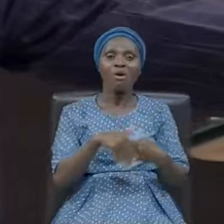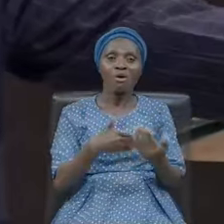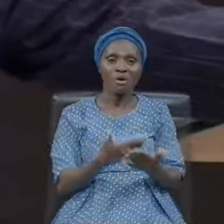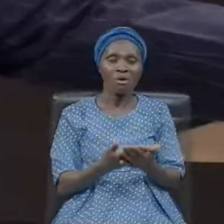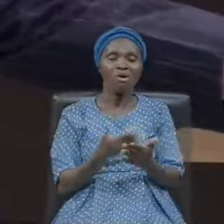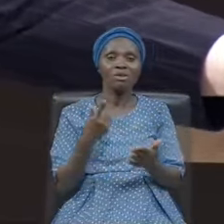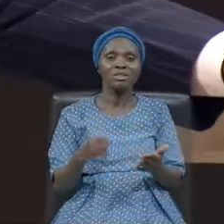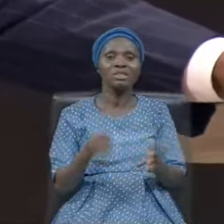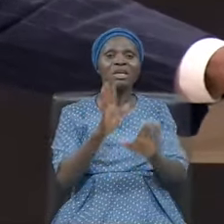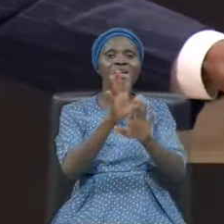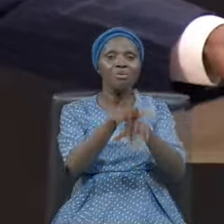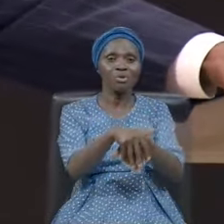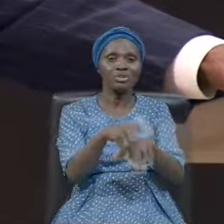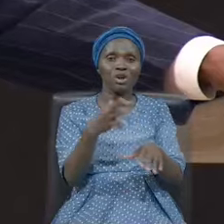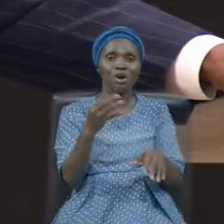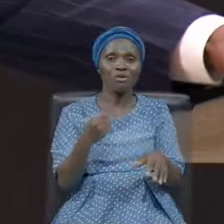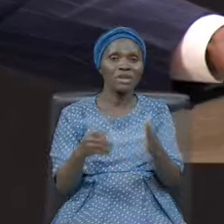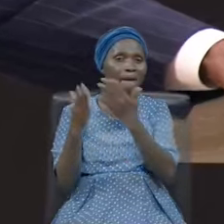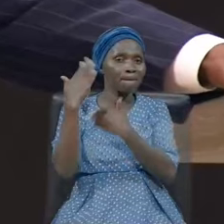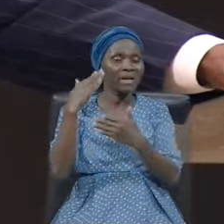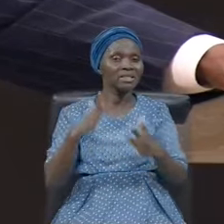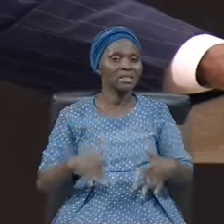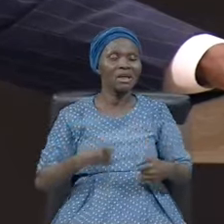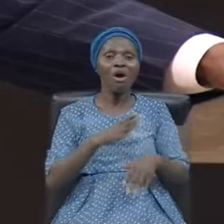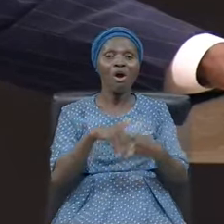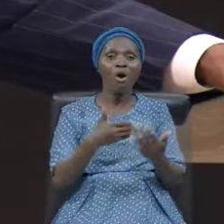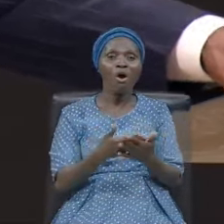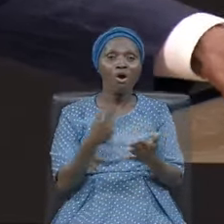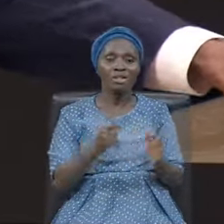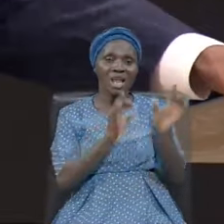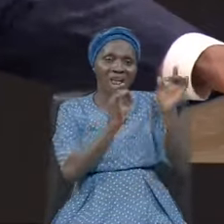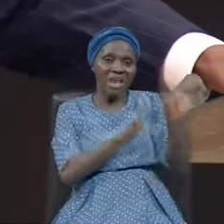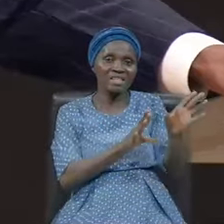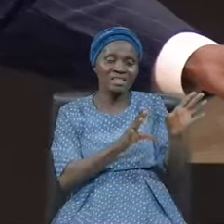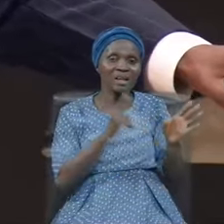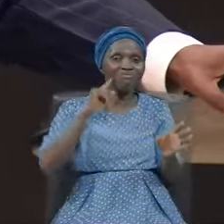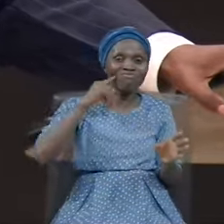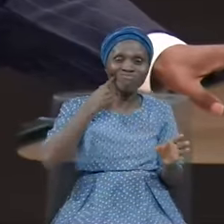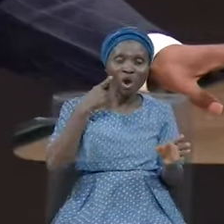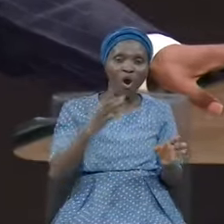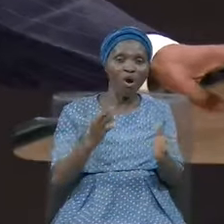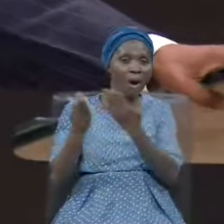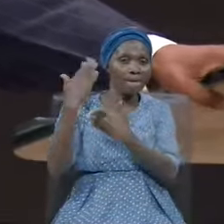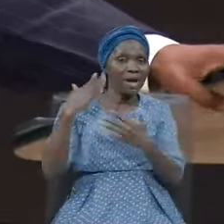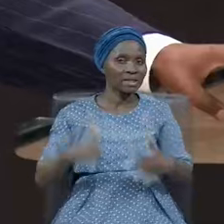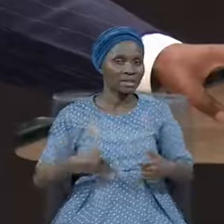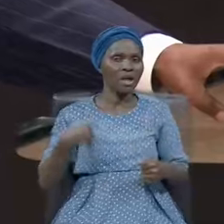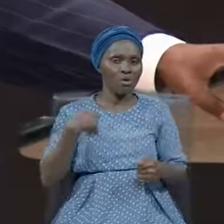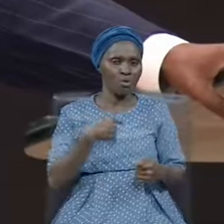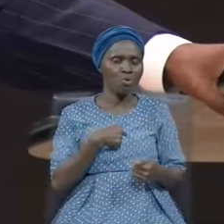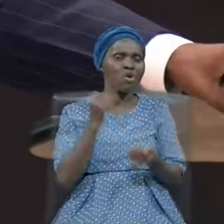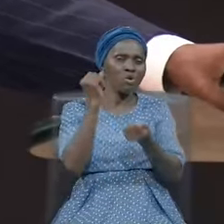l'hypocrisie de la vie passée, de toute la haine et de l'amertume de la vie passée. Nous triomphons de